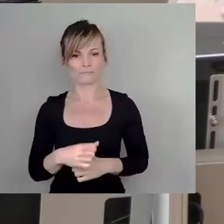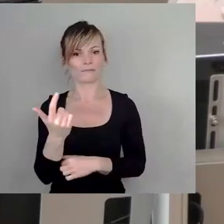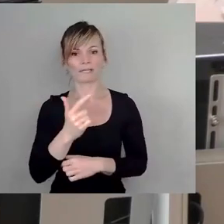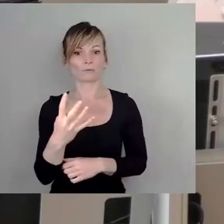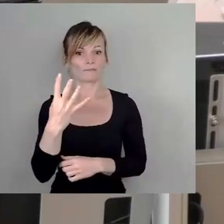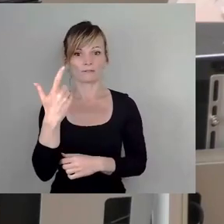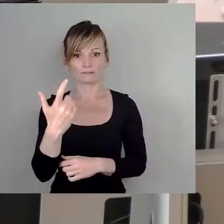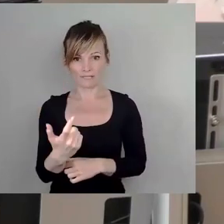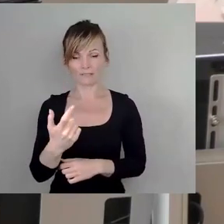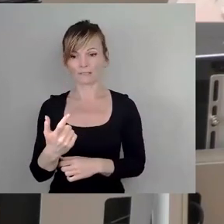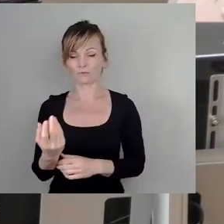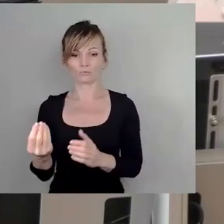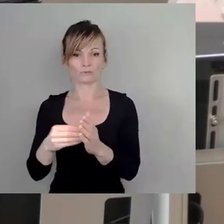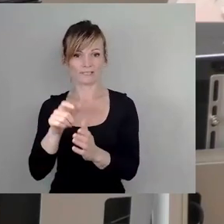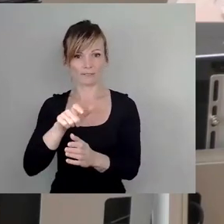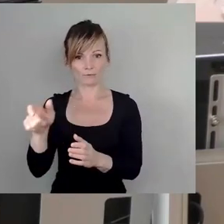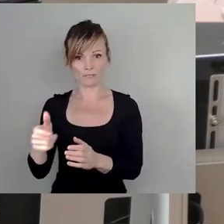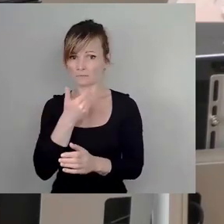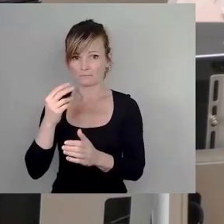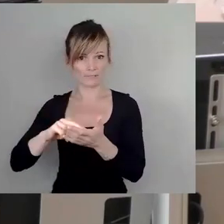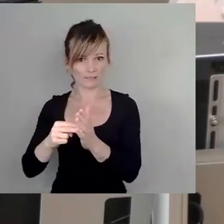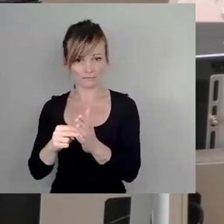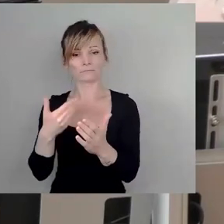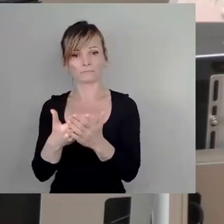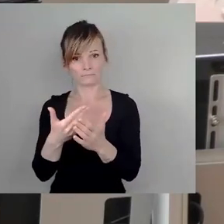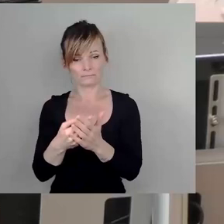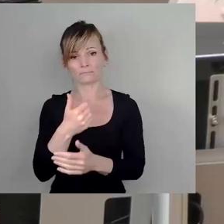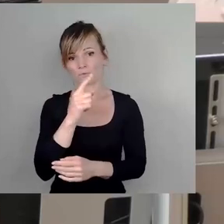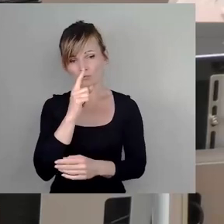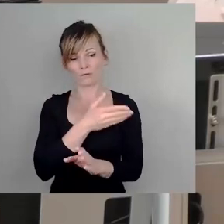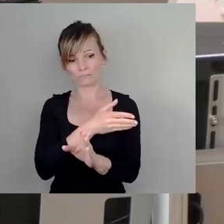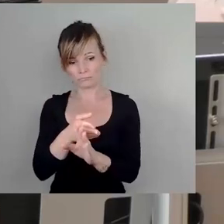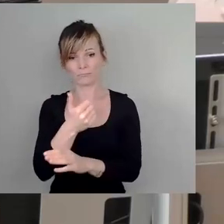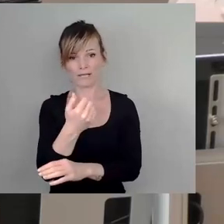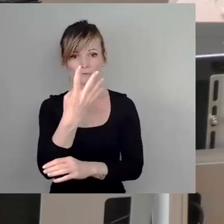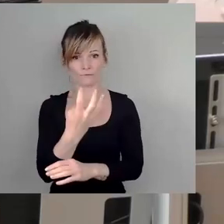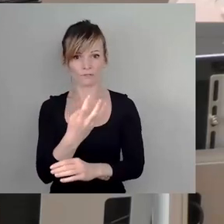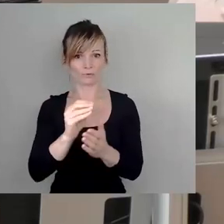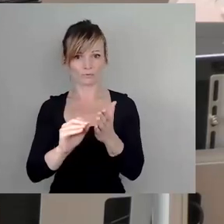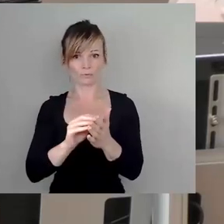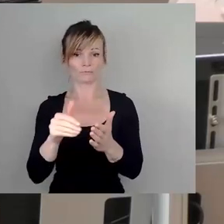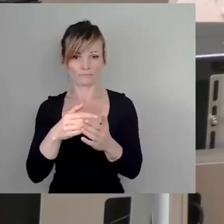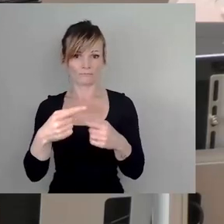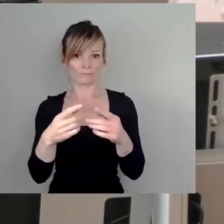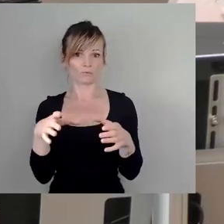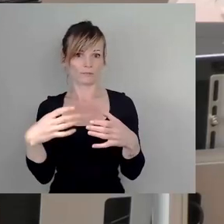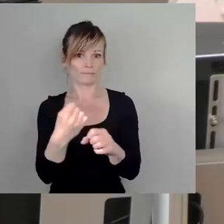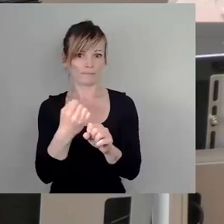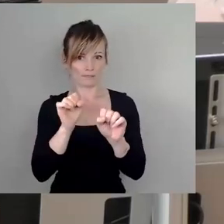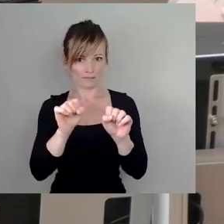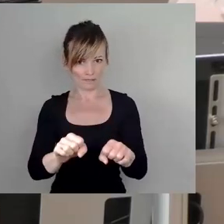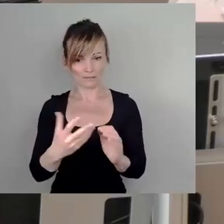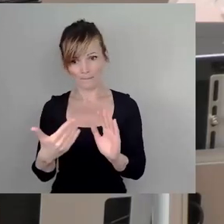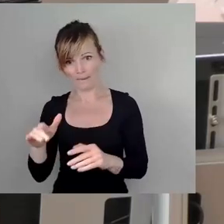ist, kann weiterhin nur mit 41 Bestandsschulen zusammengearbeitet werden. Herr des Haushaltes ist allerdings